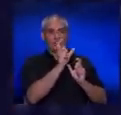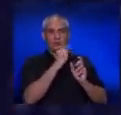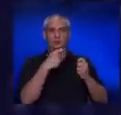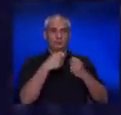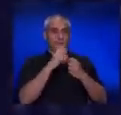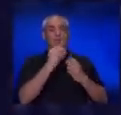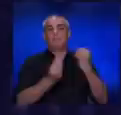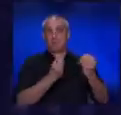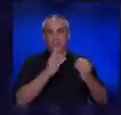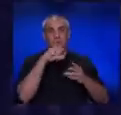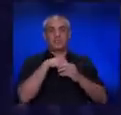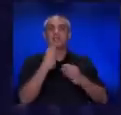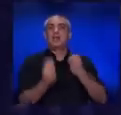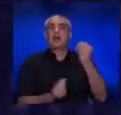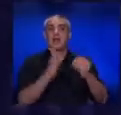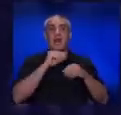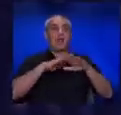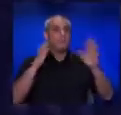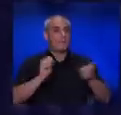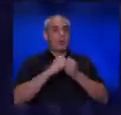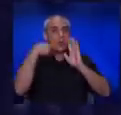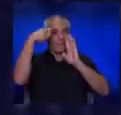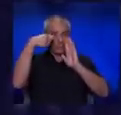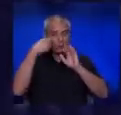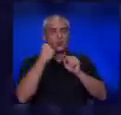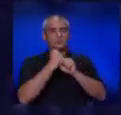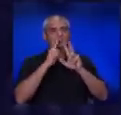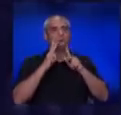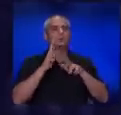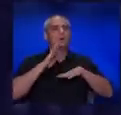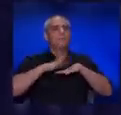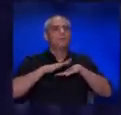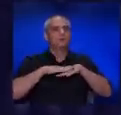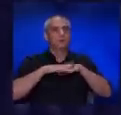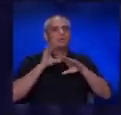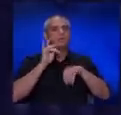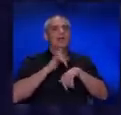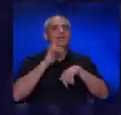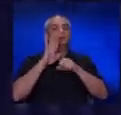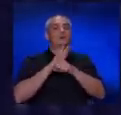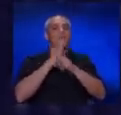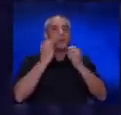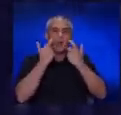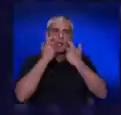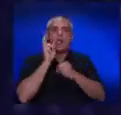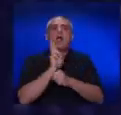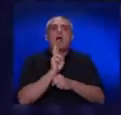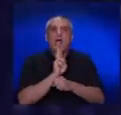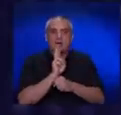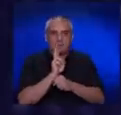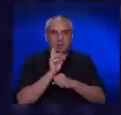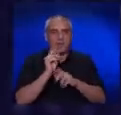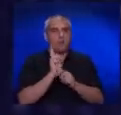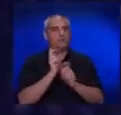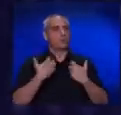היתר במיניות ובכללן קיום יחסים על הבמה או בקולנוע נעשית באופן המקצועי ביותר ומתוך רגישות מלאה, הקפדה על מוגנות